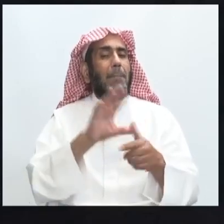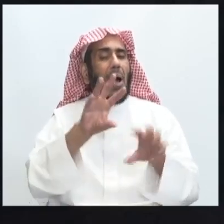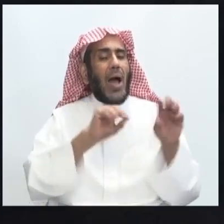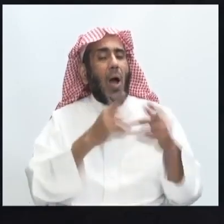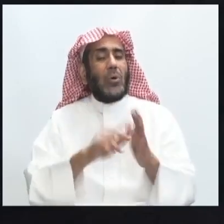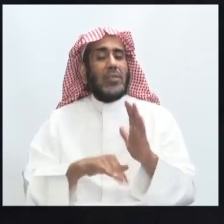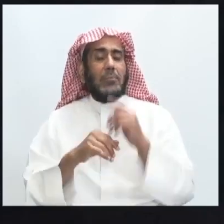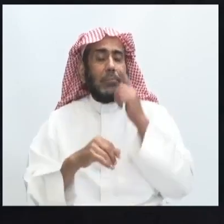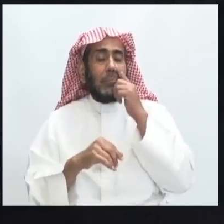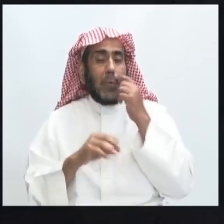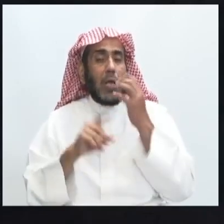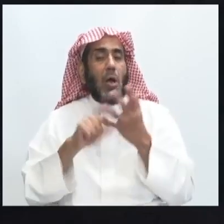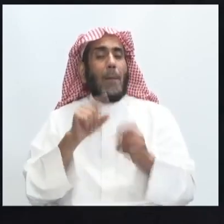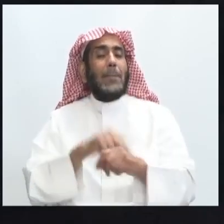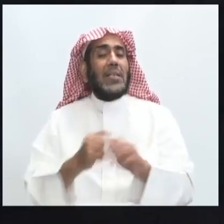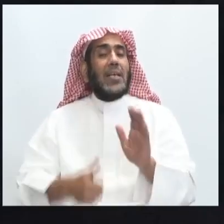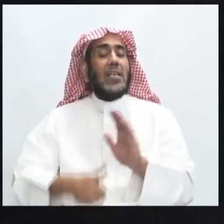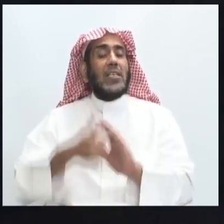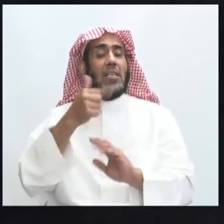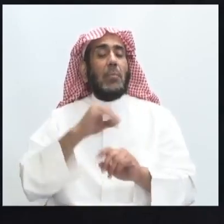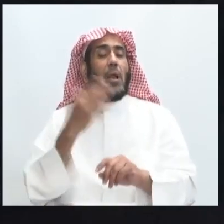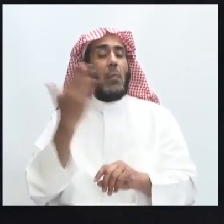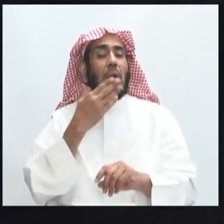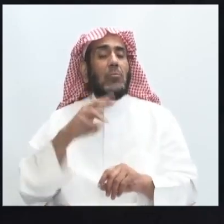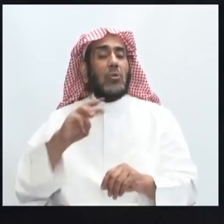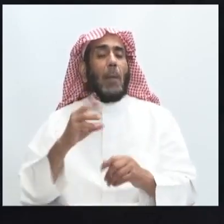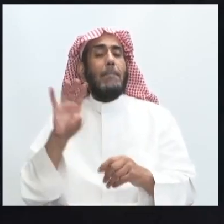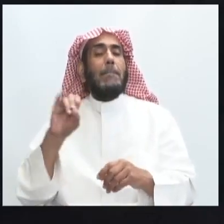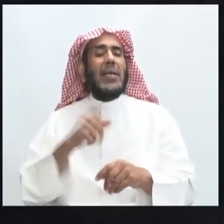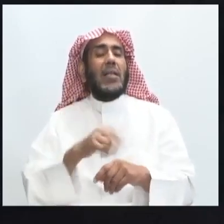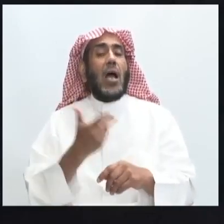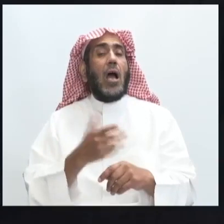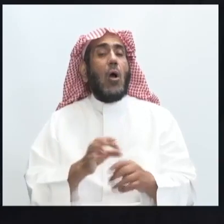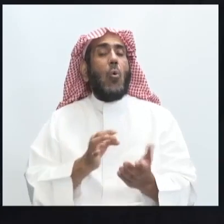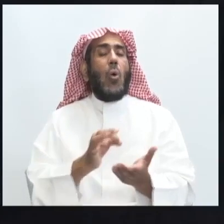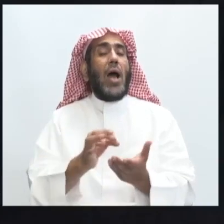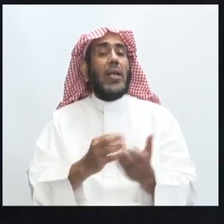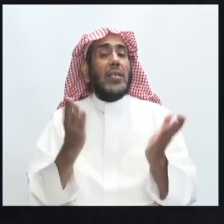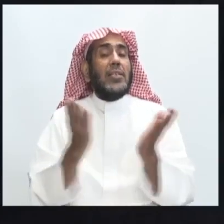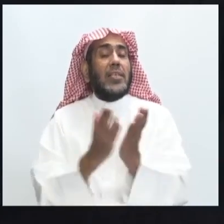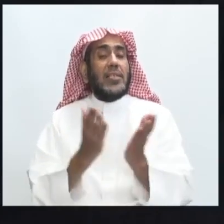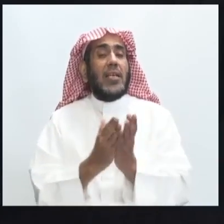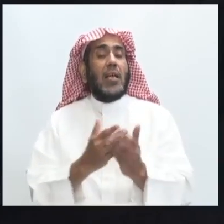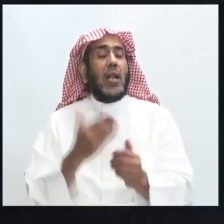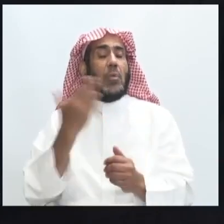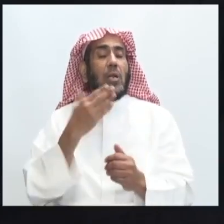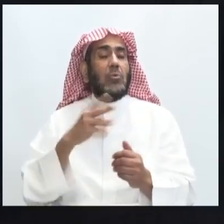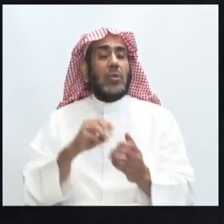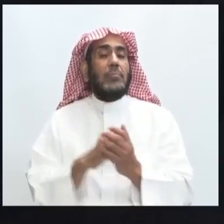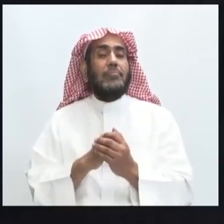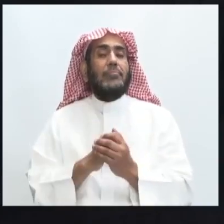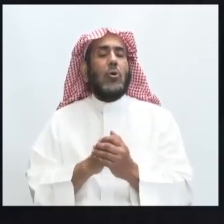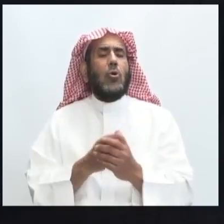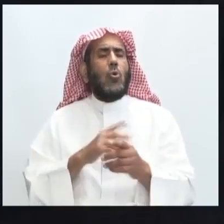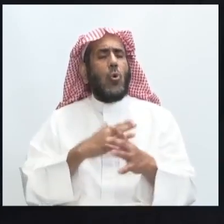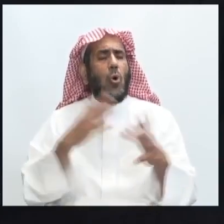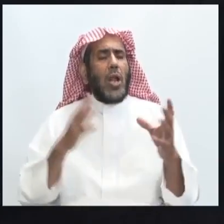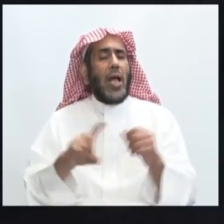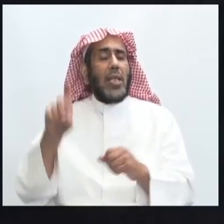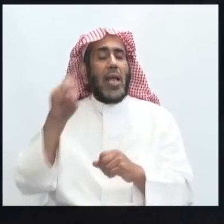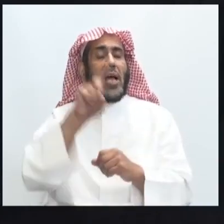ام قصه او متى نجحت بمرحله متوسطه لاحظ متى او اين درست المرحله متوسطه كل هذه